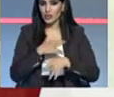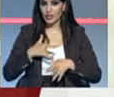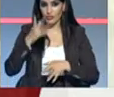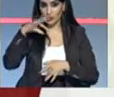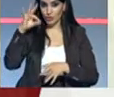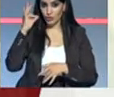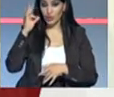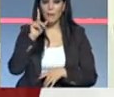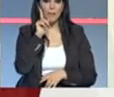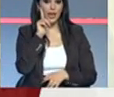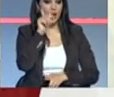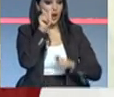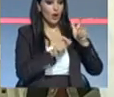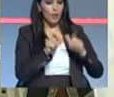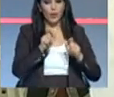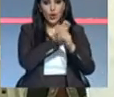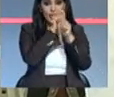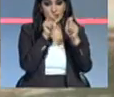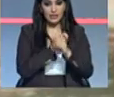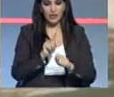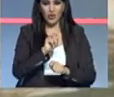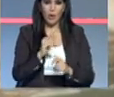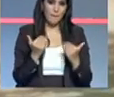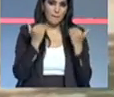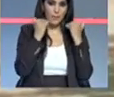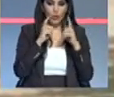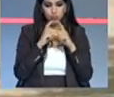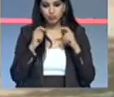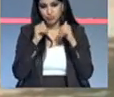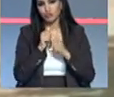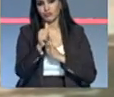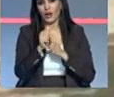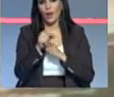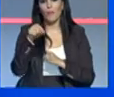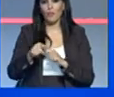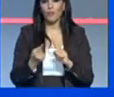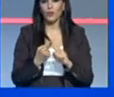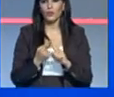شرط التزام الجميع وعدم التراخي في تطبيق البروتوكول الصحي.